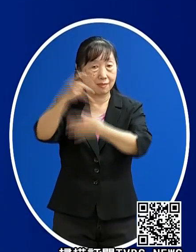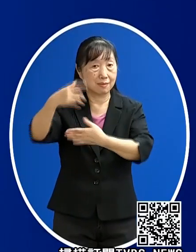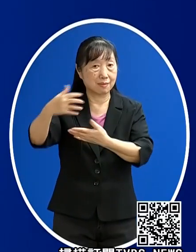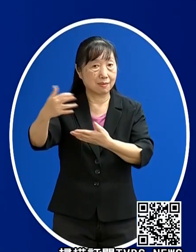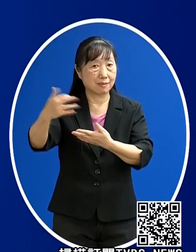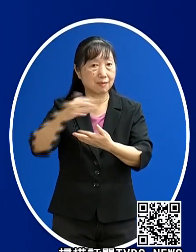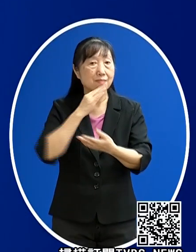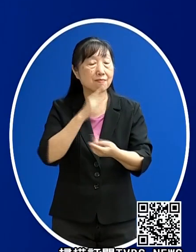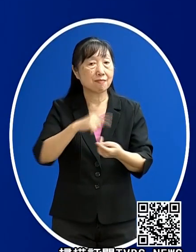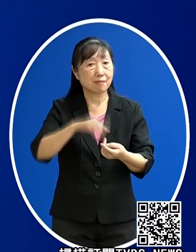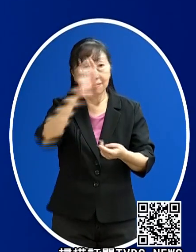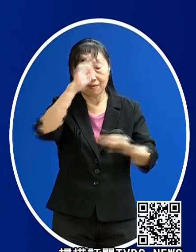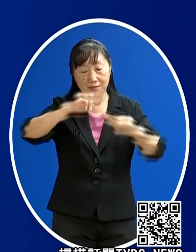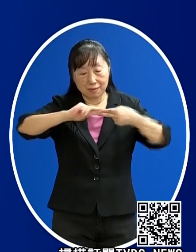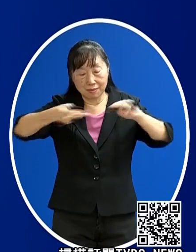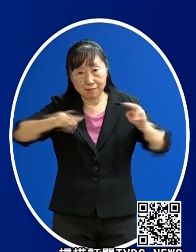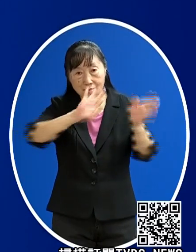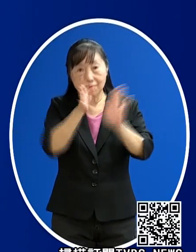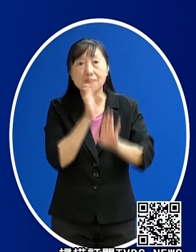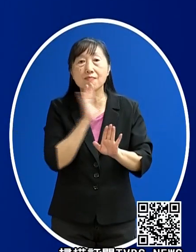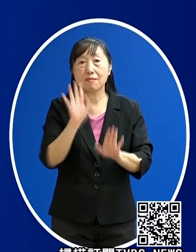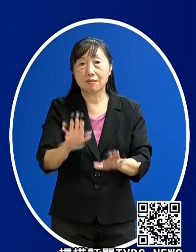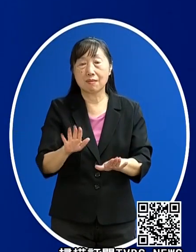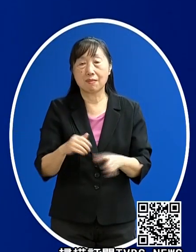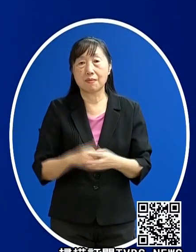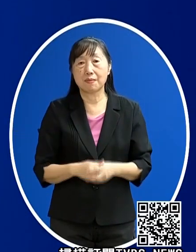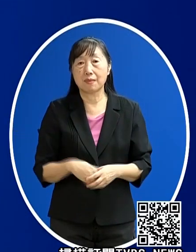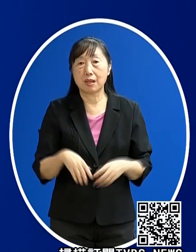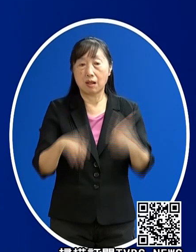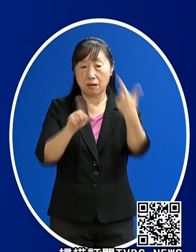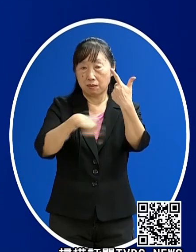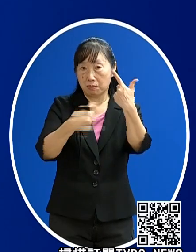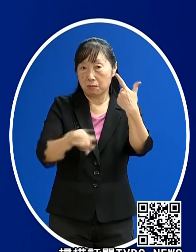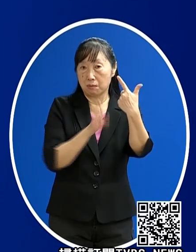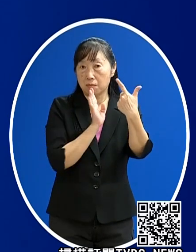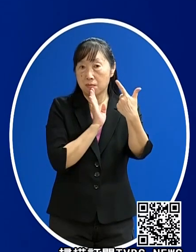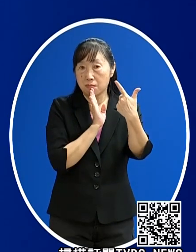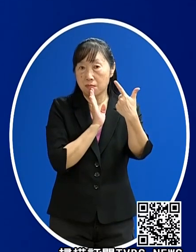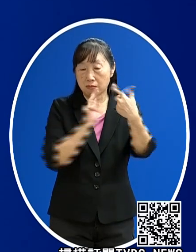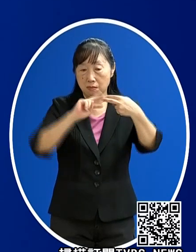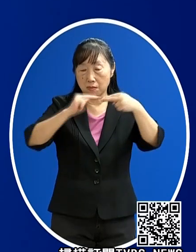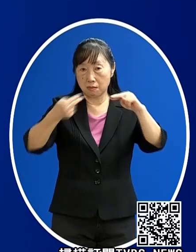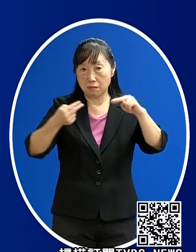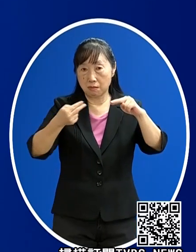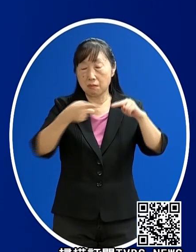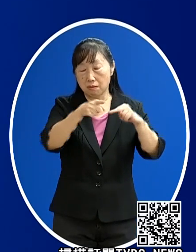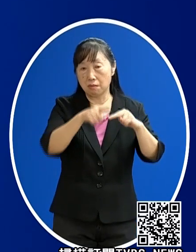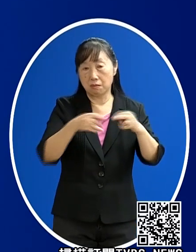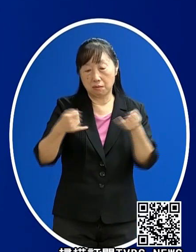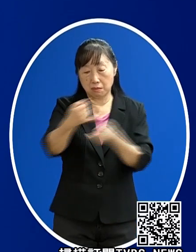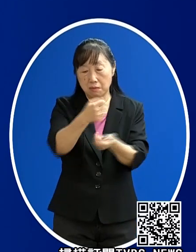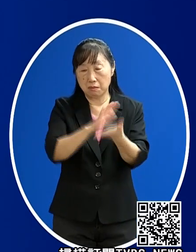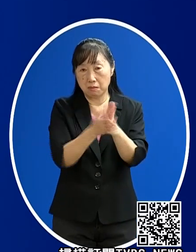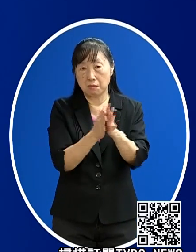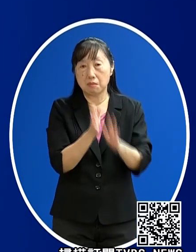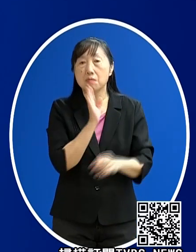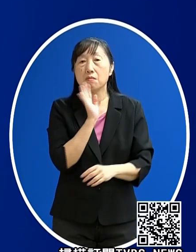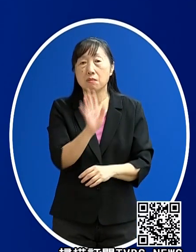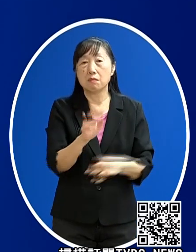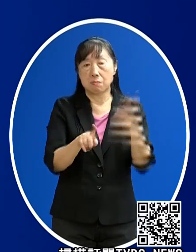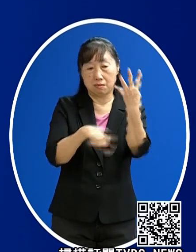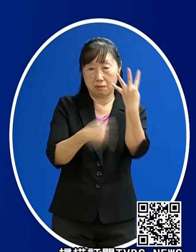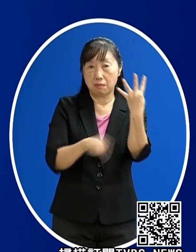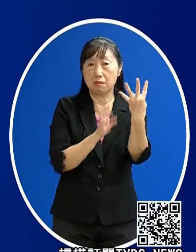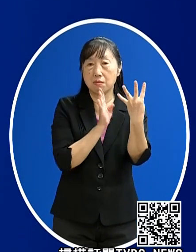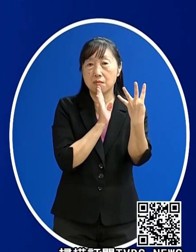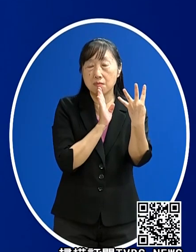入我们确定病例有定序的结果，大家可以看到说这次有六例是有定序出变异株哈，那其中有